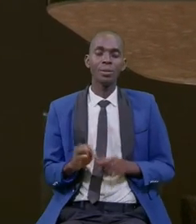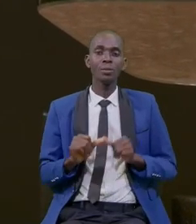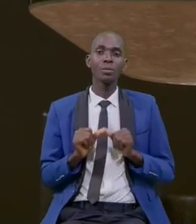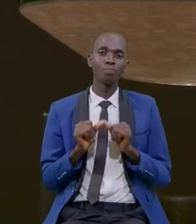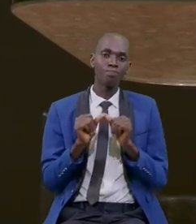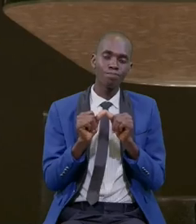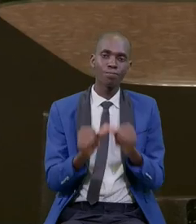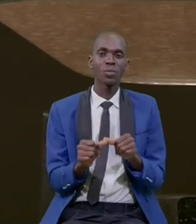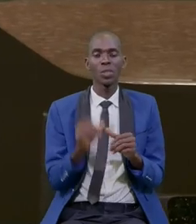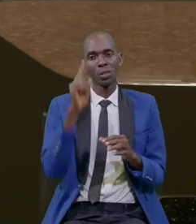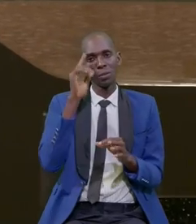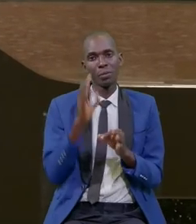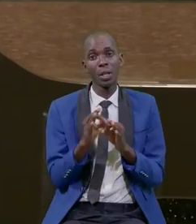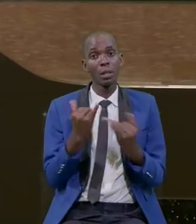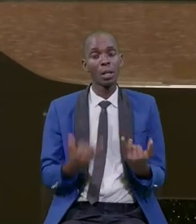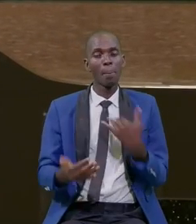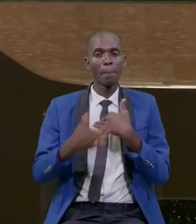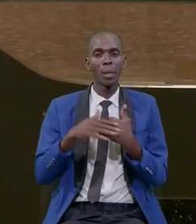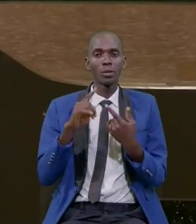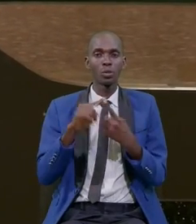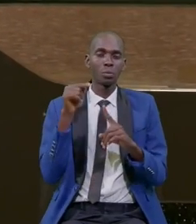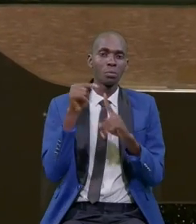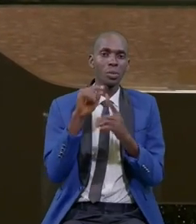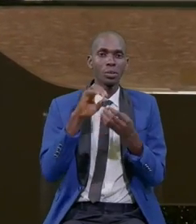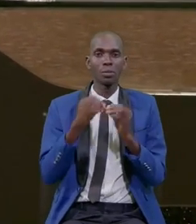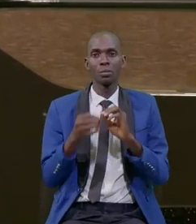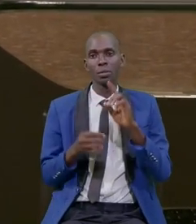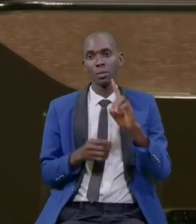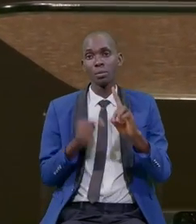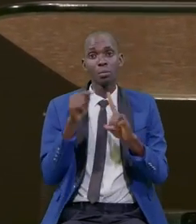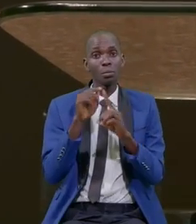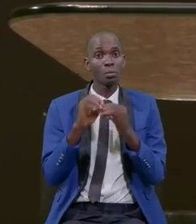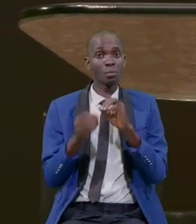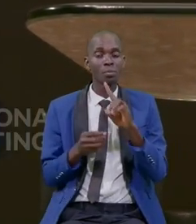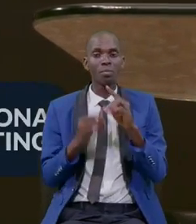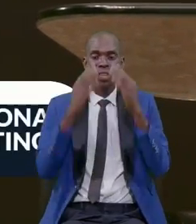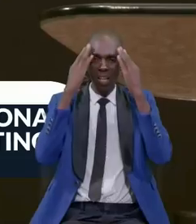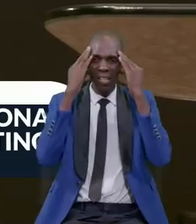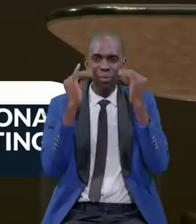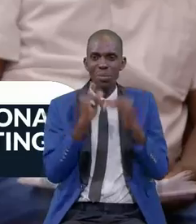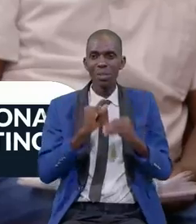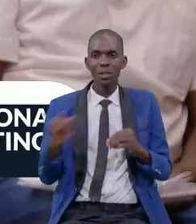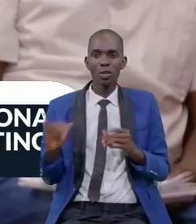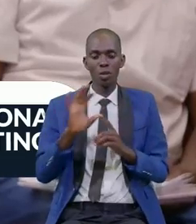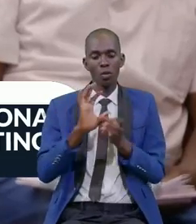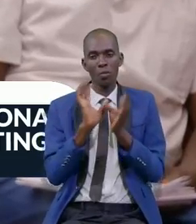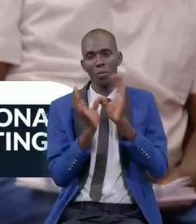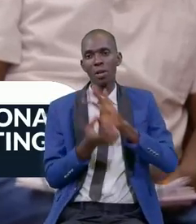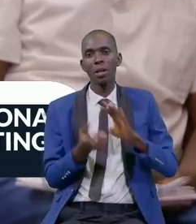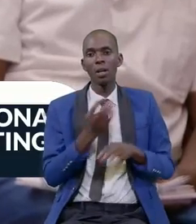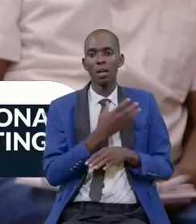de la foi résiliente. Voilà la première partie, le premier point qui est expérimenter la